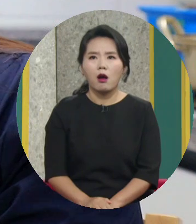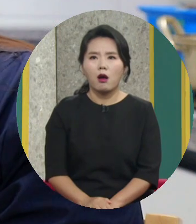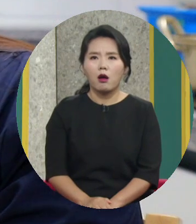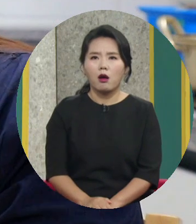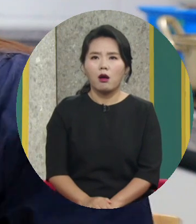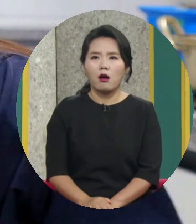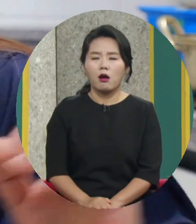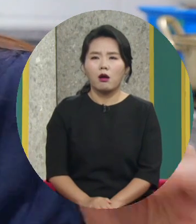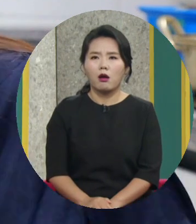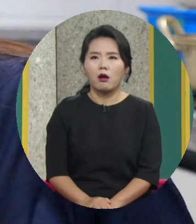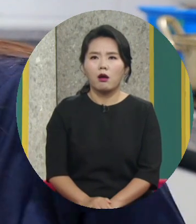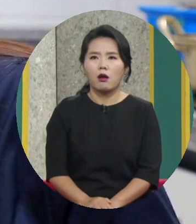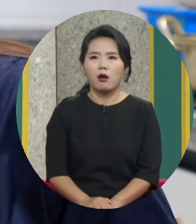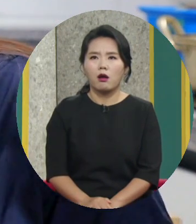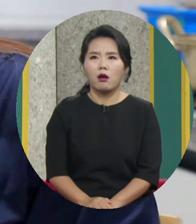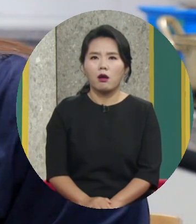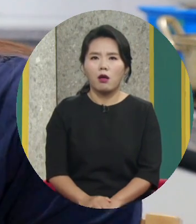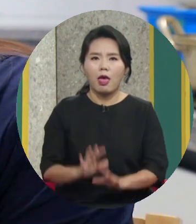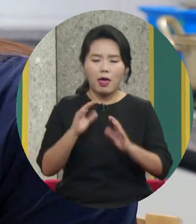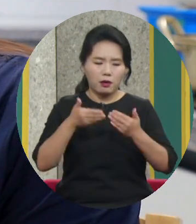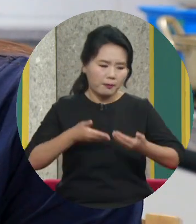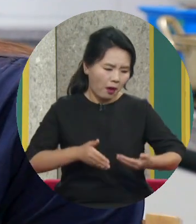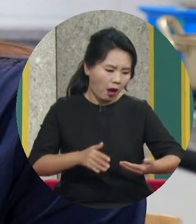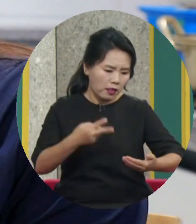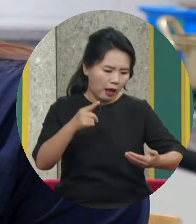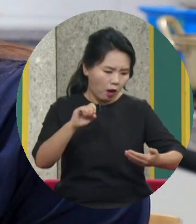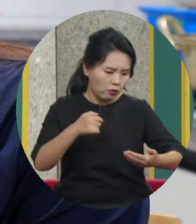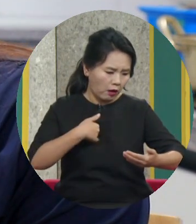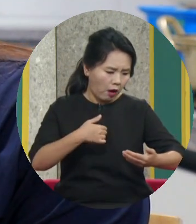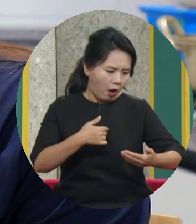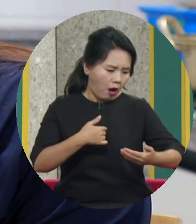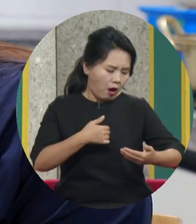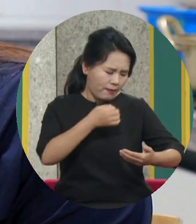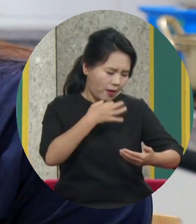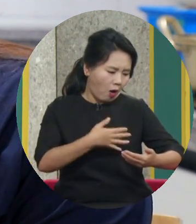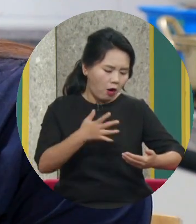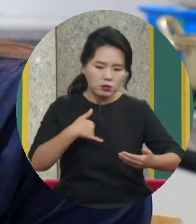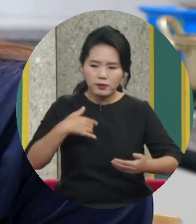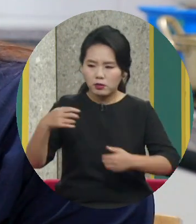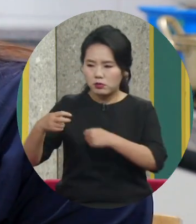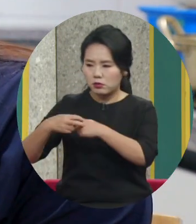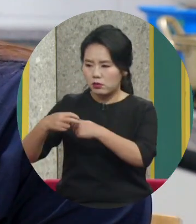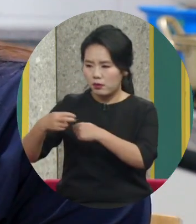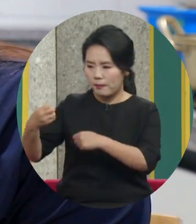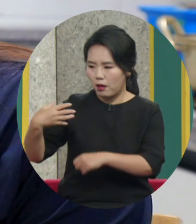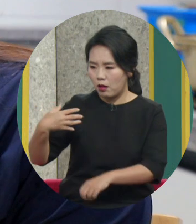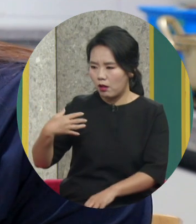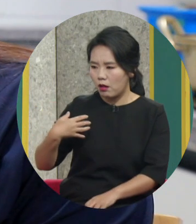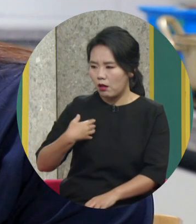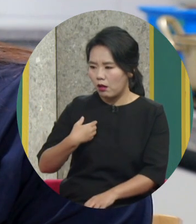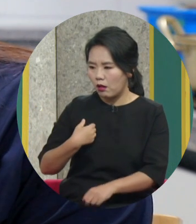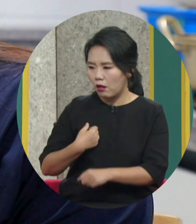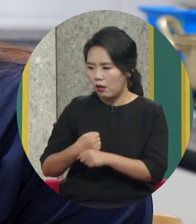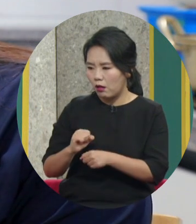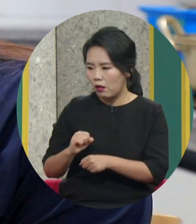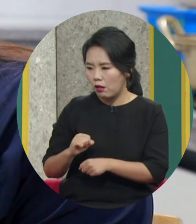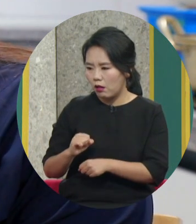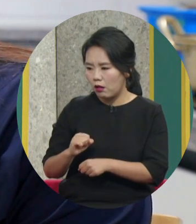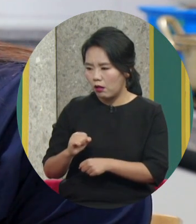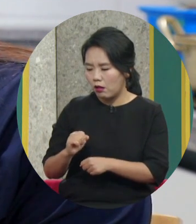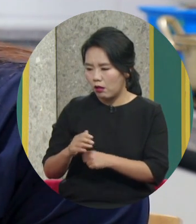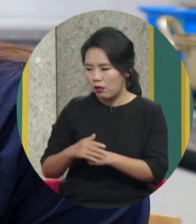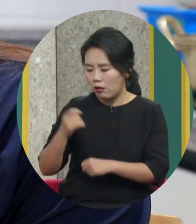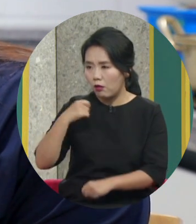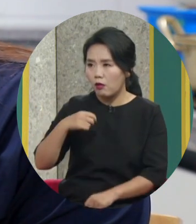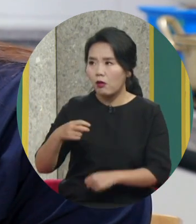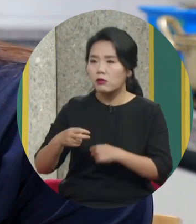막 아이 때문에도 힘들었지만 그 의사의 그 한마디도 너무 힘들어가지고 막 병원에서 막 펑펑 울면서 무슨